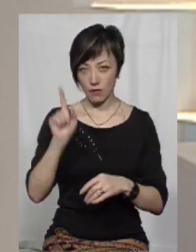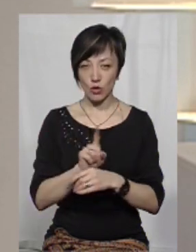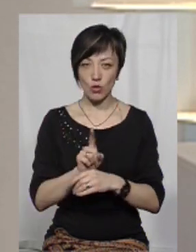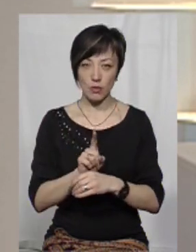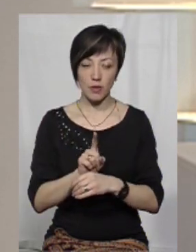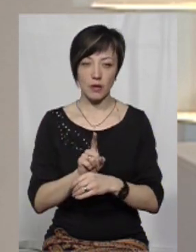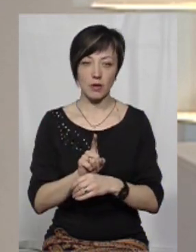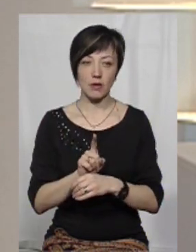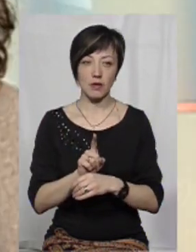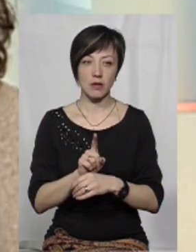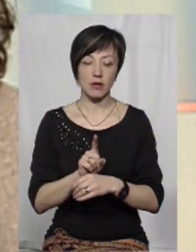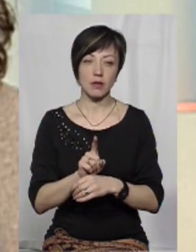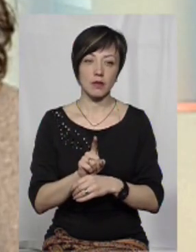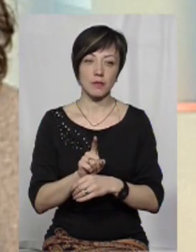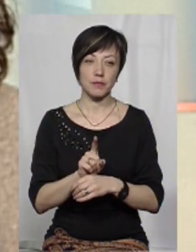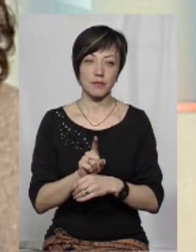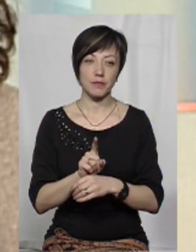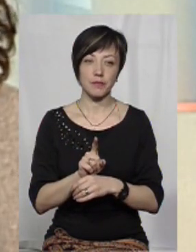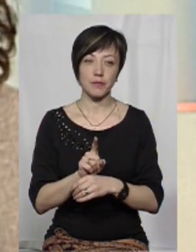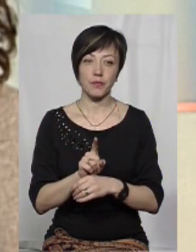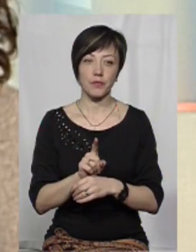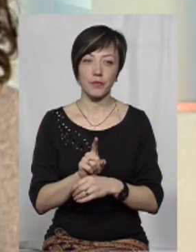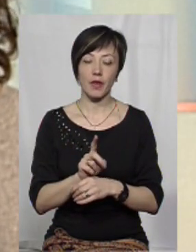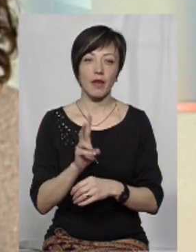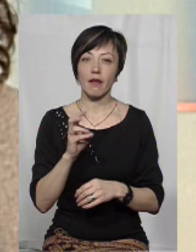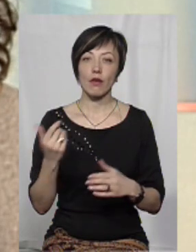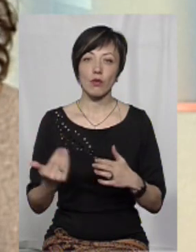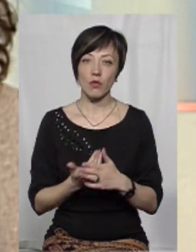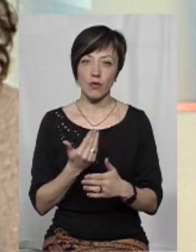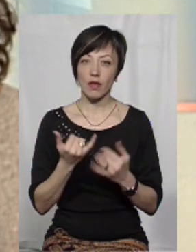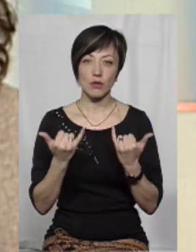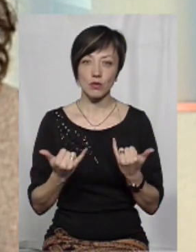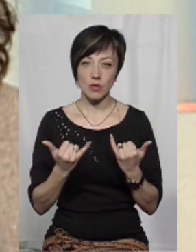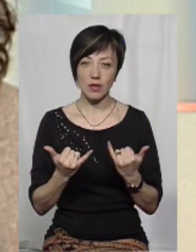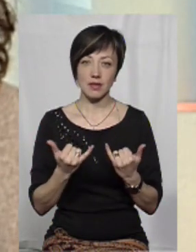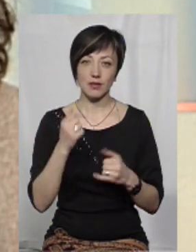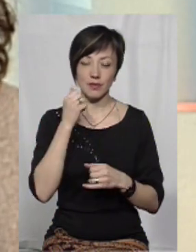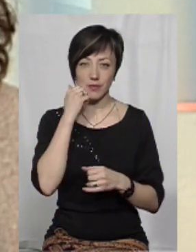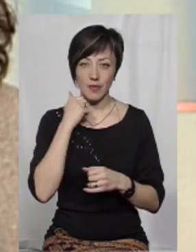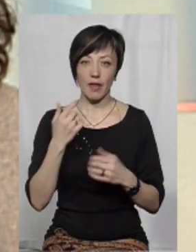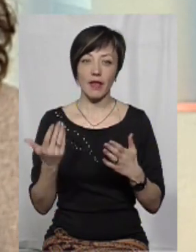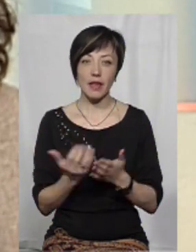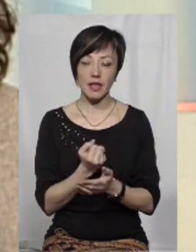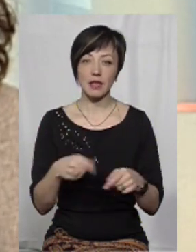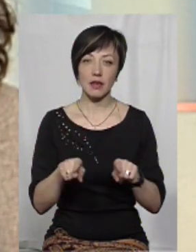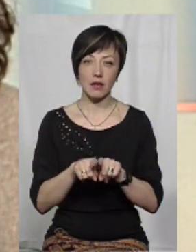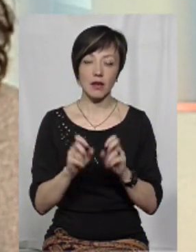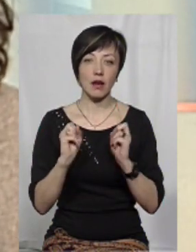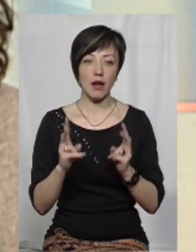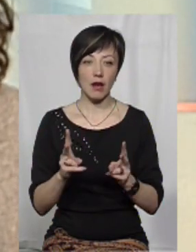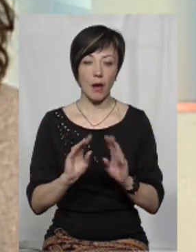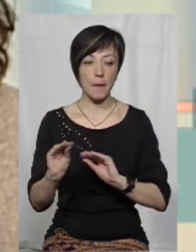будивельные нормы, они так довольно тоже не новые, не сучасные. Да. А найти, вот, допустим,